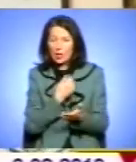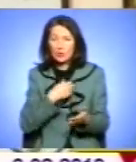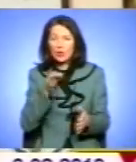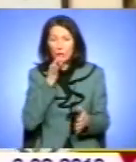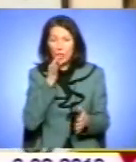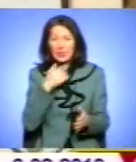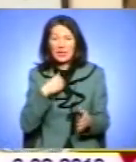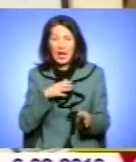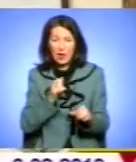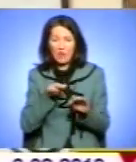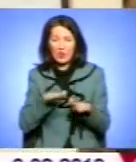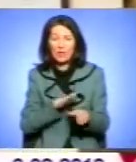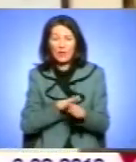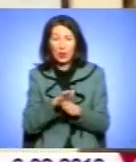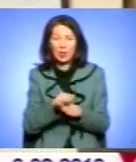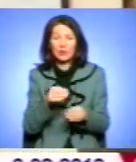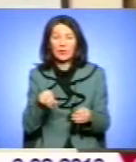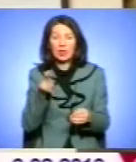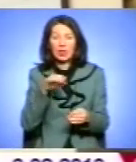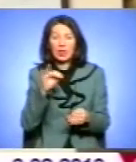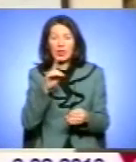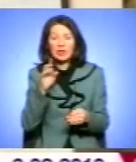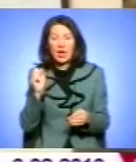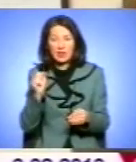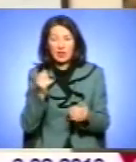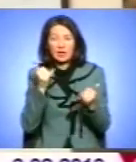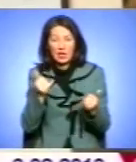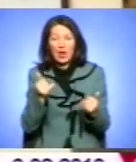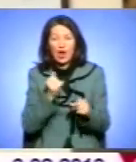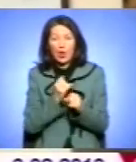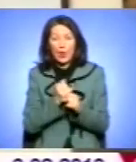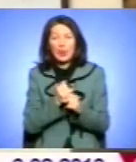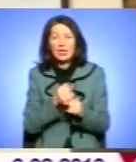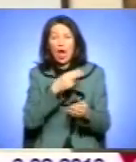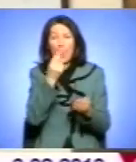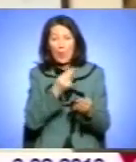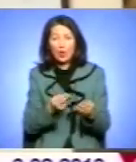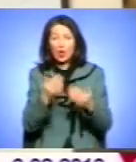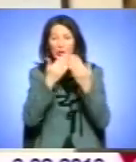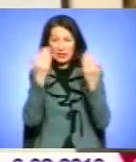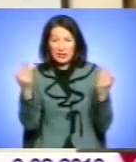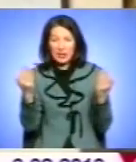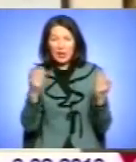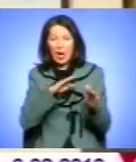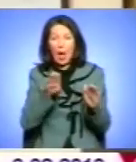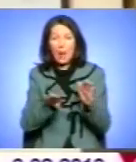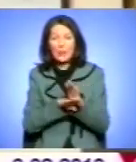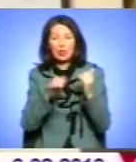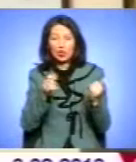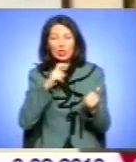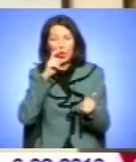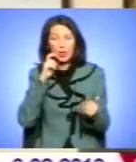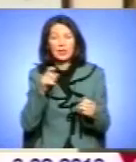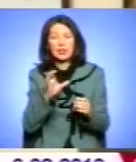дизайні використовують зараз розпис стін, і в петриківському розписі дуже йде під сучасний український стиль. Це залежить